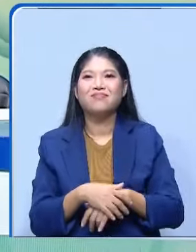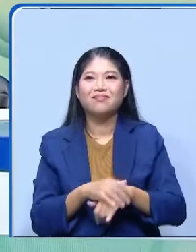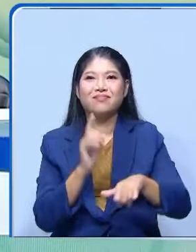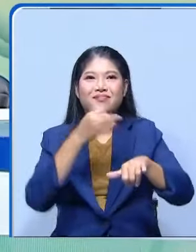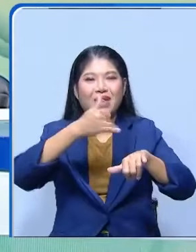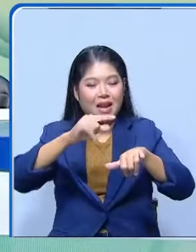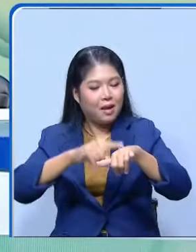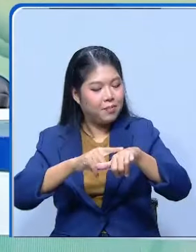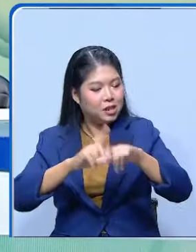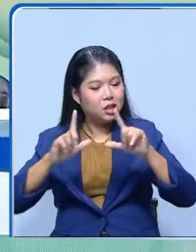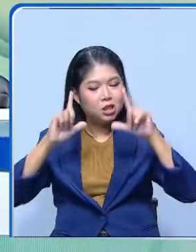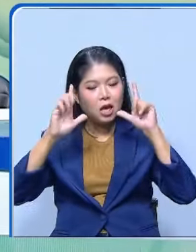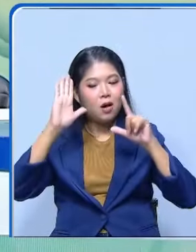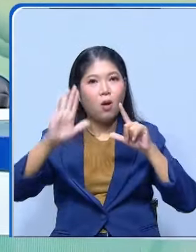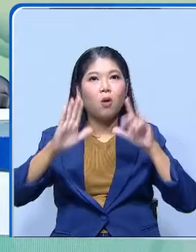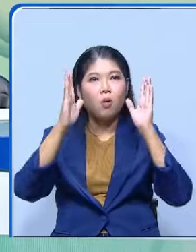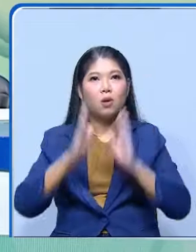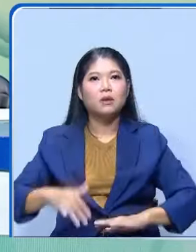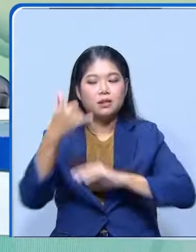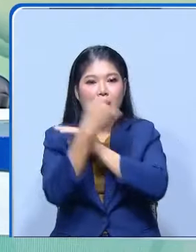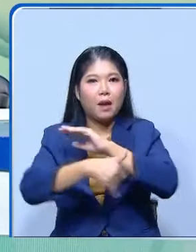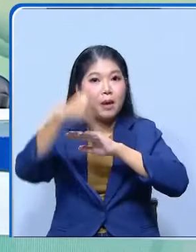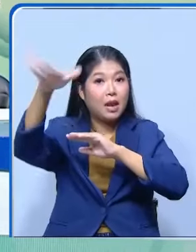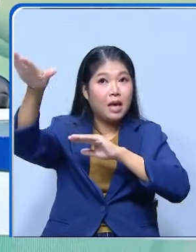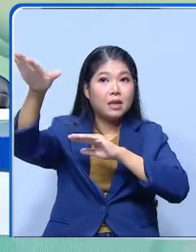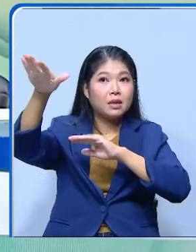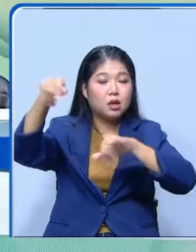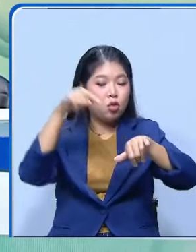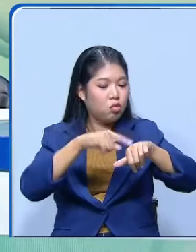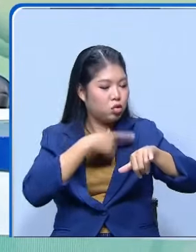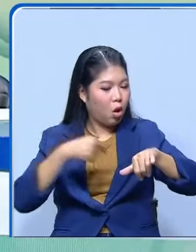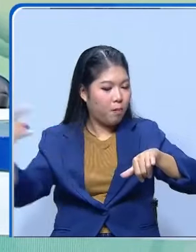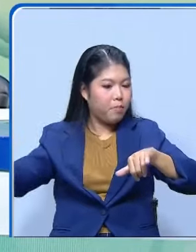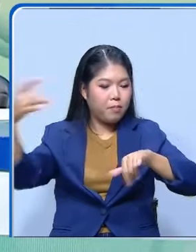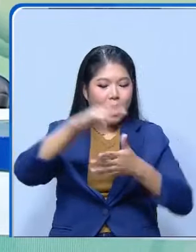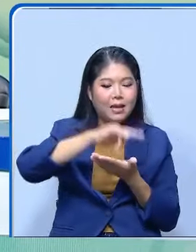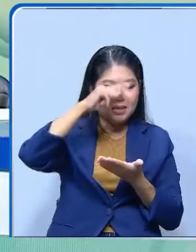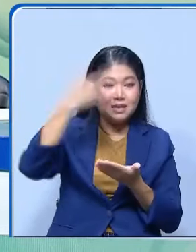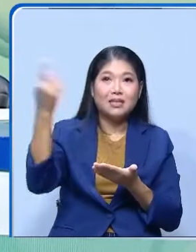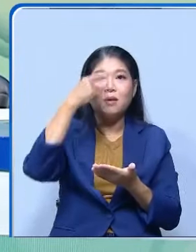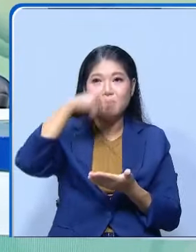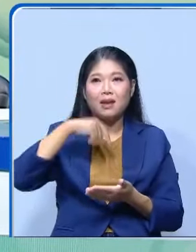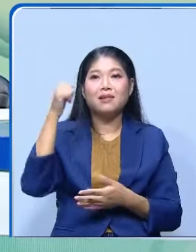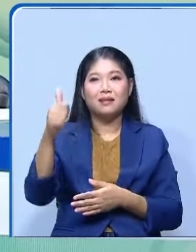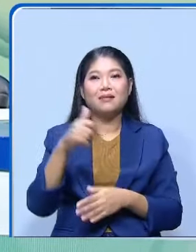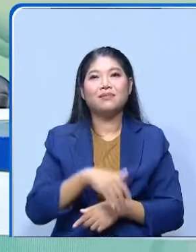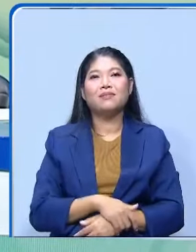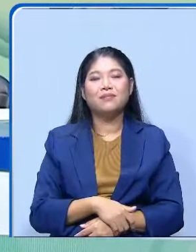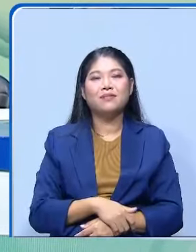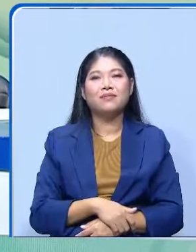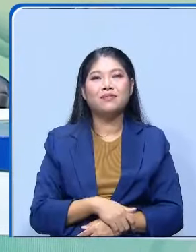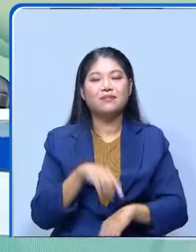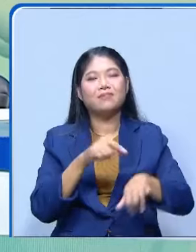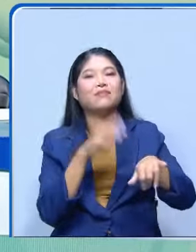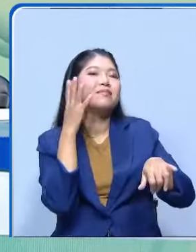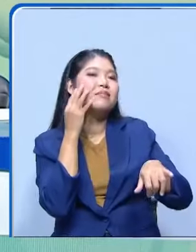วอร์ใหม่ดึงเอาคนต่างชาติที่แบบเป็นแฟนคลับหมูเด้งมาเที่ยวในไทยก็เป็นได้นะคะ เป็นไปได้ นอกจากความน่ารักแล้วคุณผู้ช